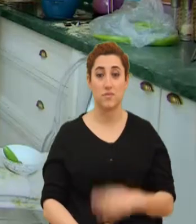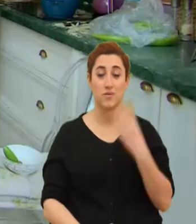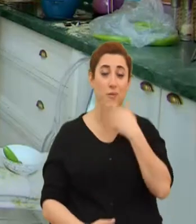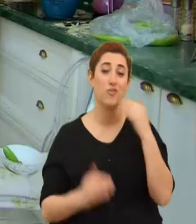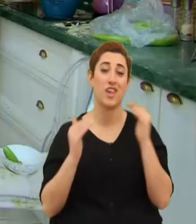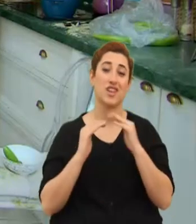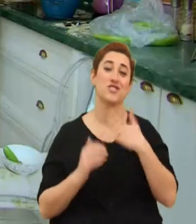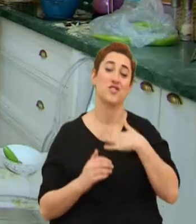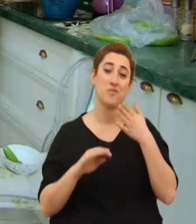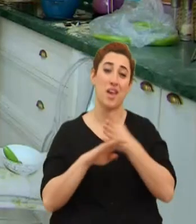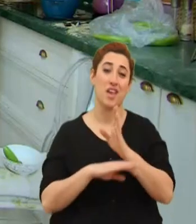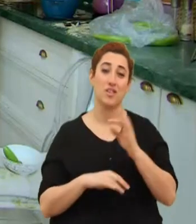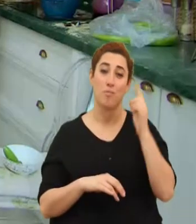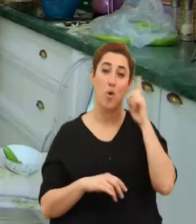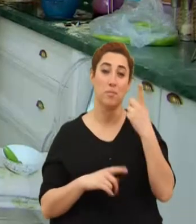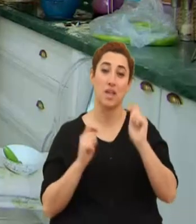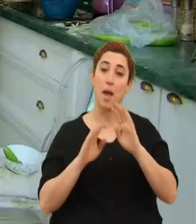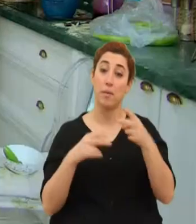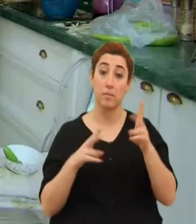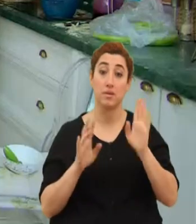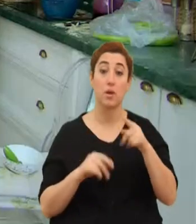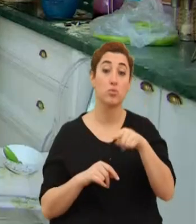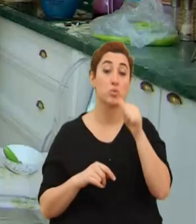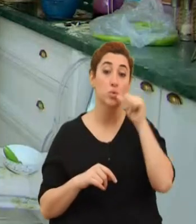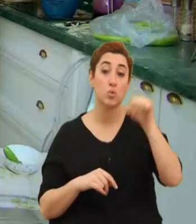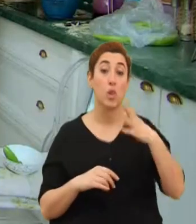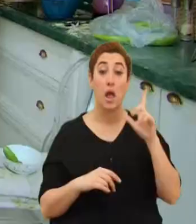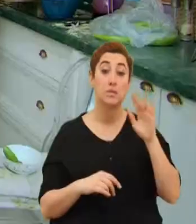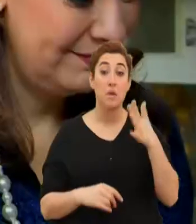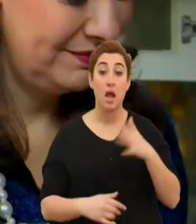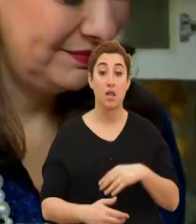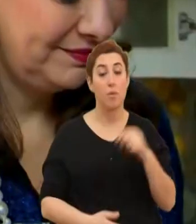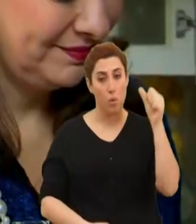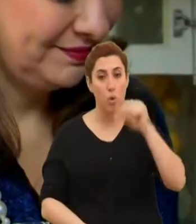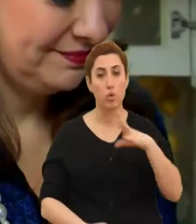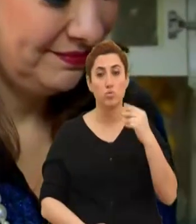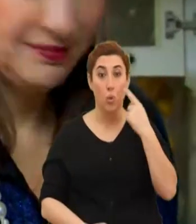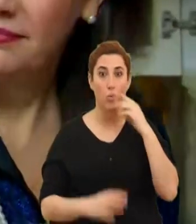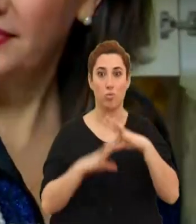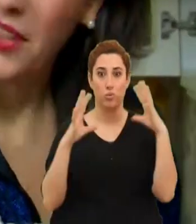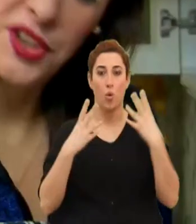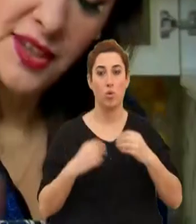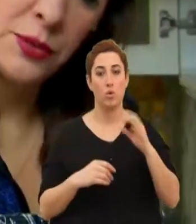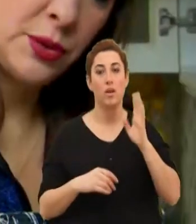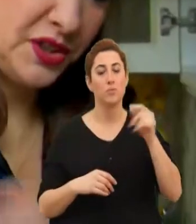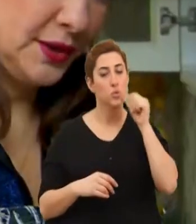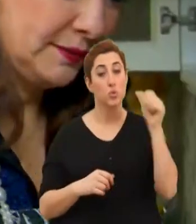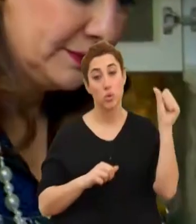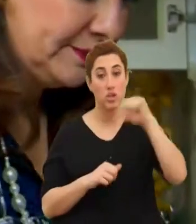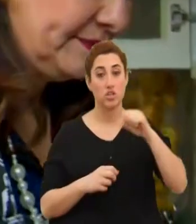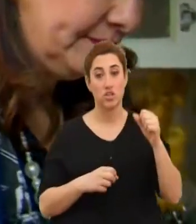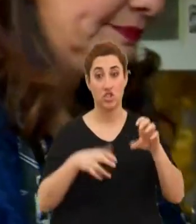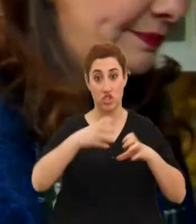Çok yakıştı gerçekten. Böyle bir şey yapabilirsin de buna su lazım galiba. Koyalım, çok görünür hem. Taşı sen, su